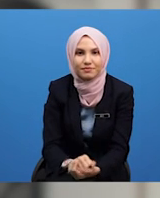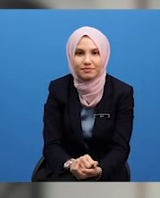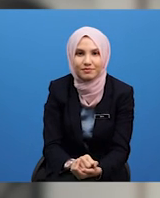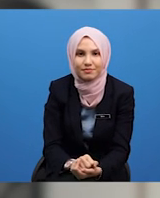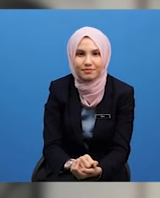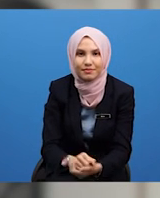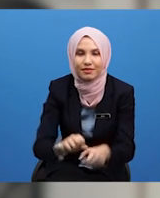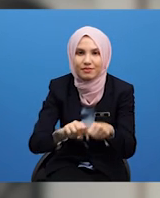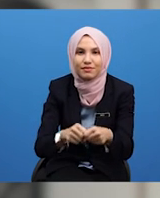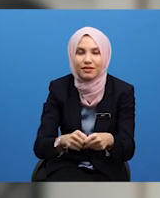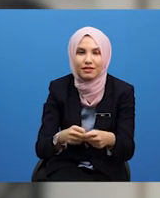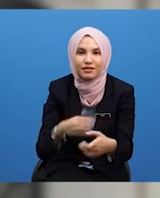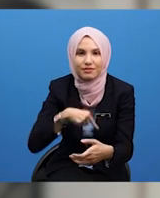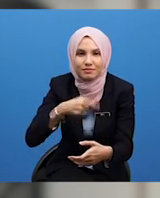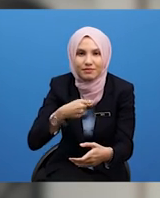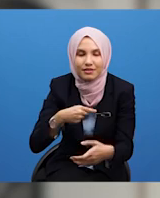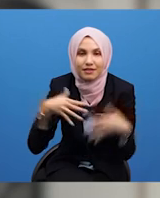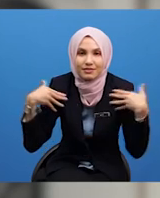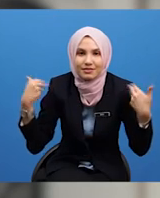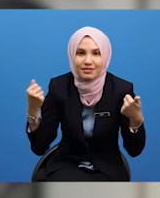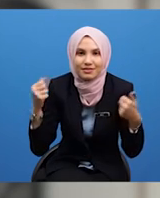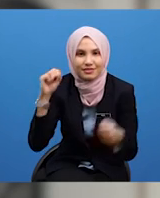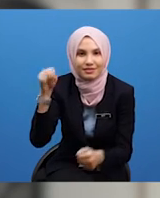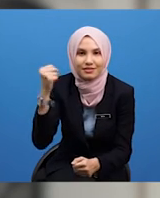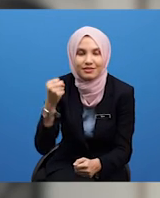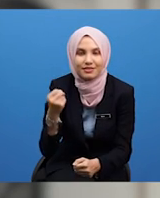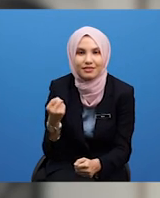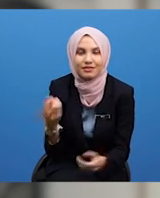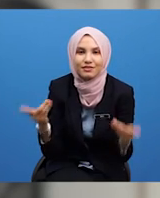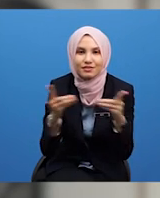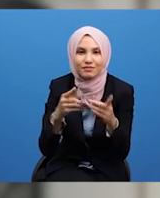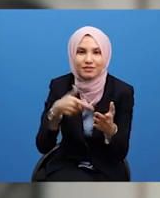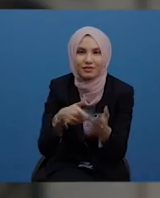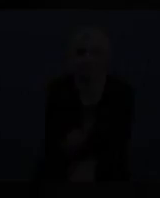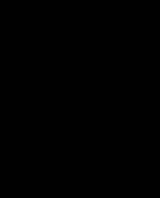Semoga anda ceria dan sentiasa sihat. Semoga kita berjumpa lagi. Bye!